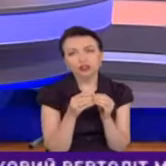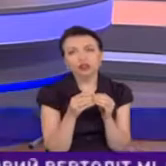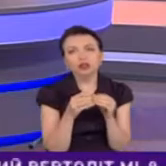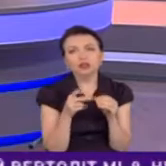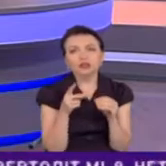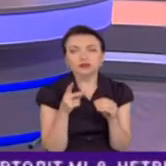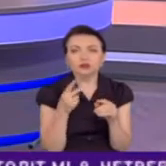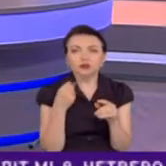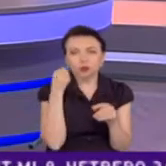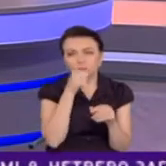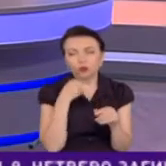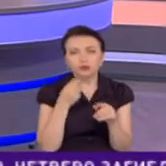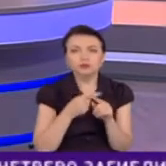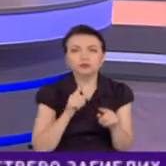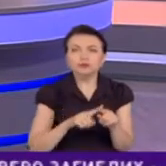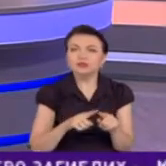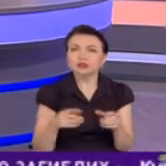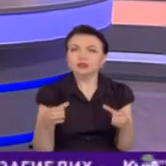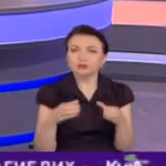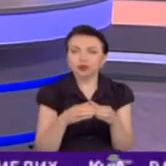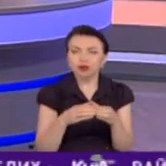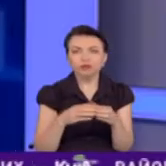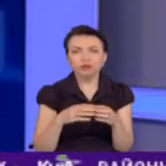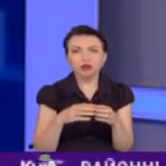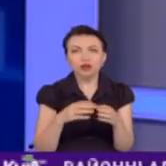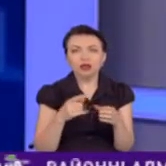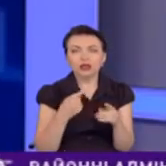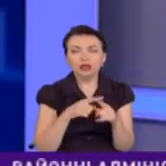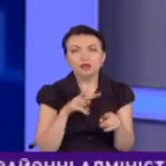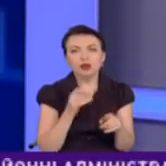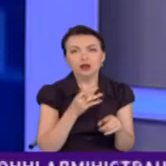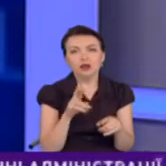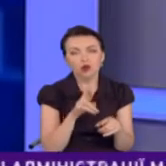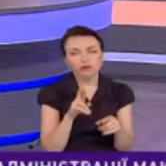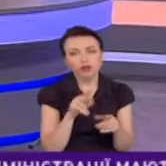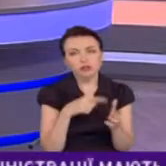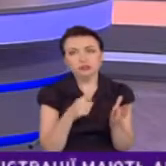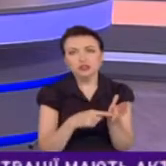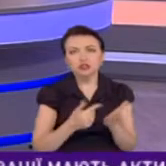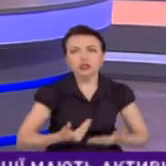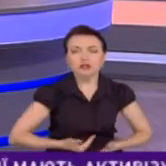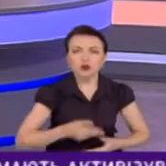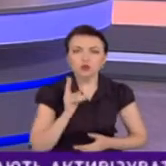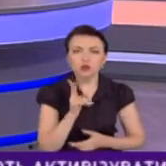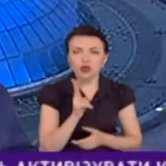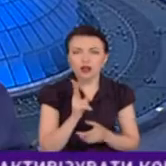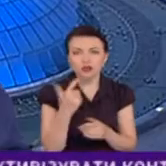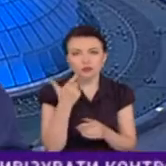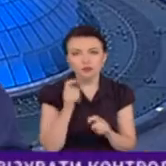Всеукраїнської громадської організації «Спілка власників житла України», і Марія Яковлєва, експерт з питань житлово-комунального господарства. Я передаю